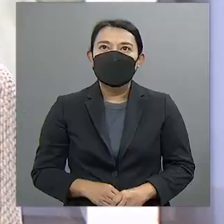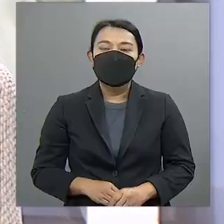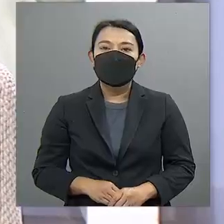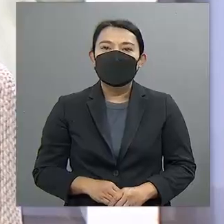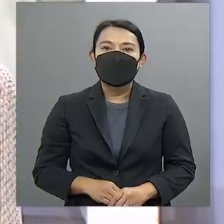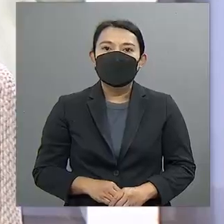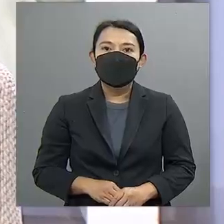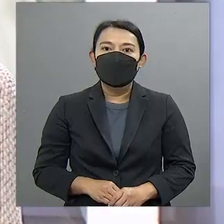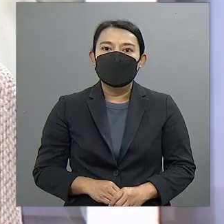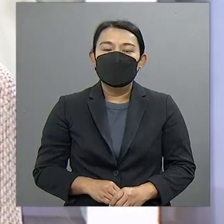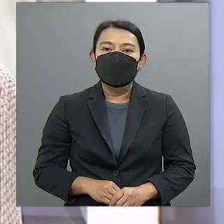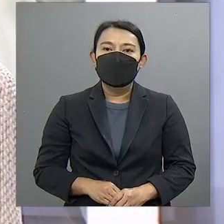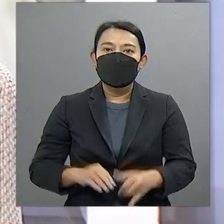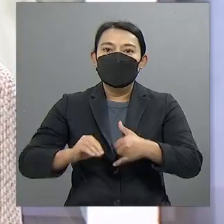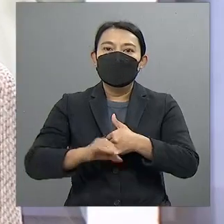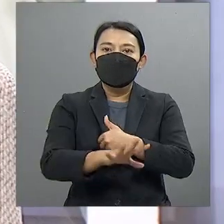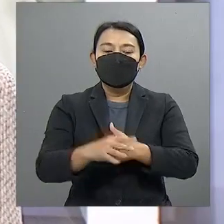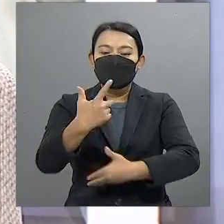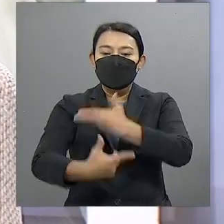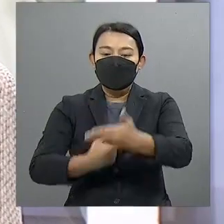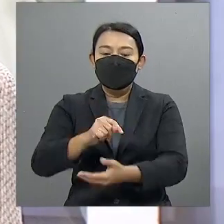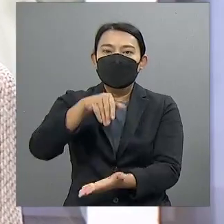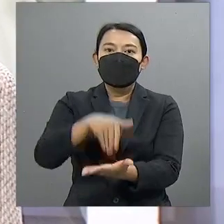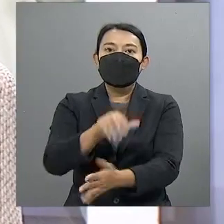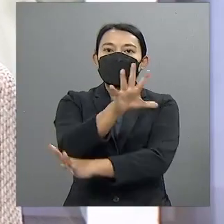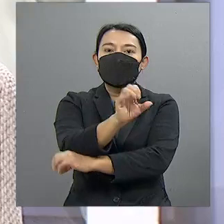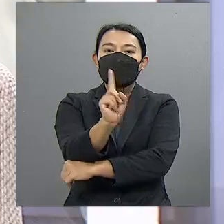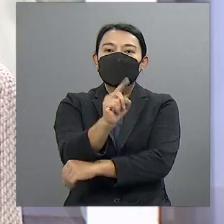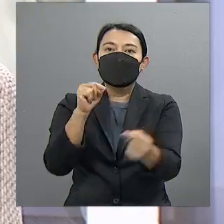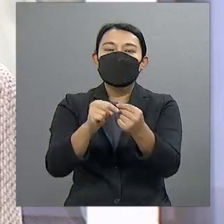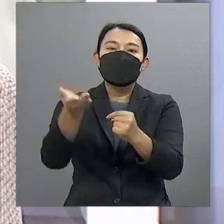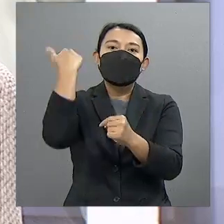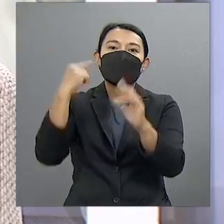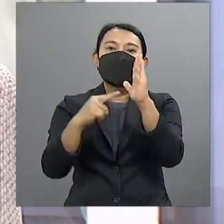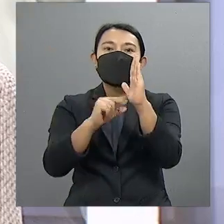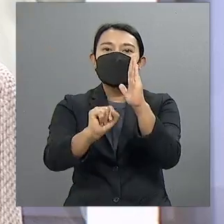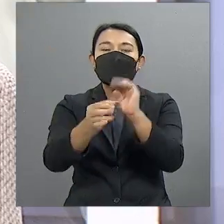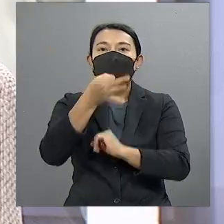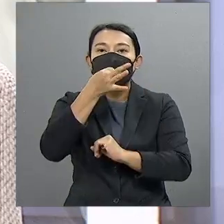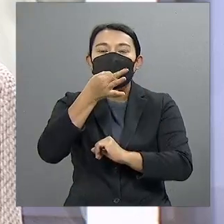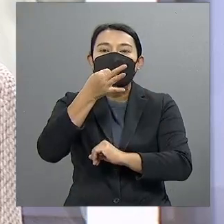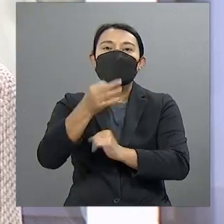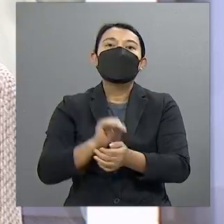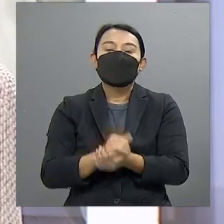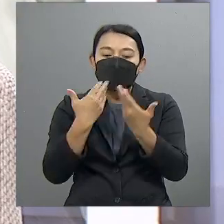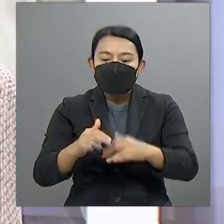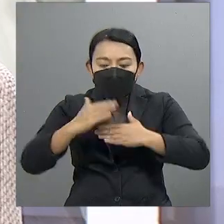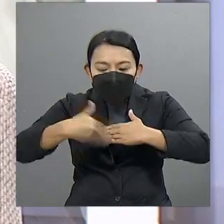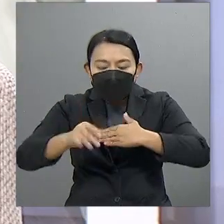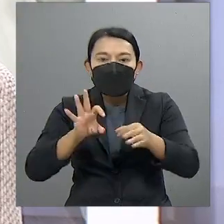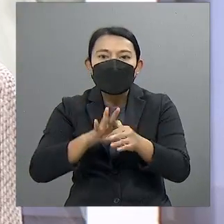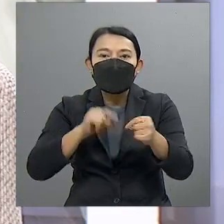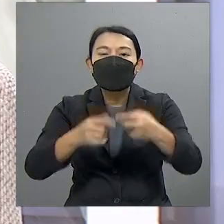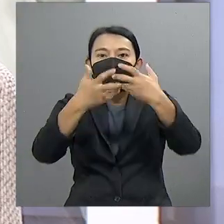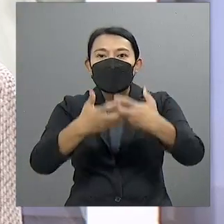จากคลัสเตอร์ในกลุ่มตลาดกลางกุ้งที่จังหวัดสมุทรสาครเมื่อช่วงต้นปีที่ผ่านมาสู่โรงงานชำแหละไก่ที่จังหวัดสระบุรีในช่ว